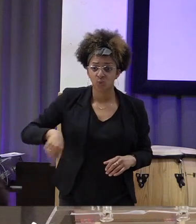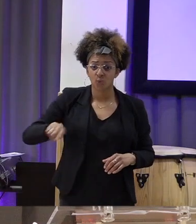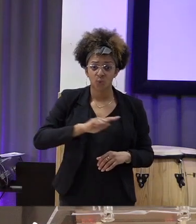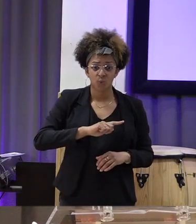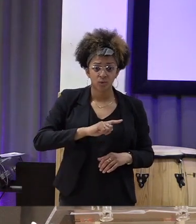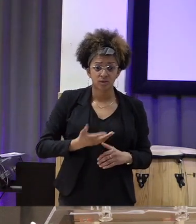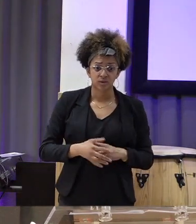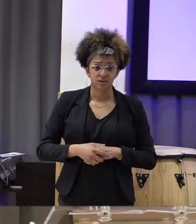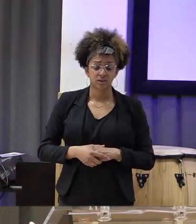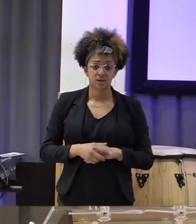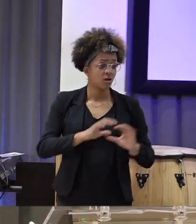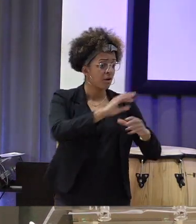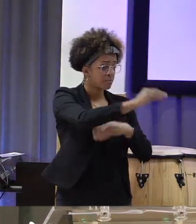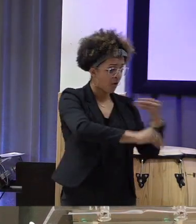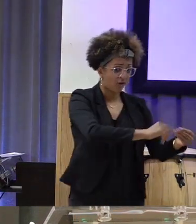l'appartient pas.